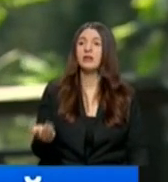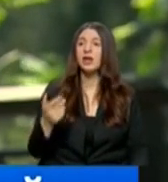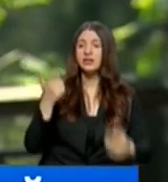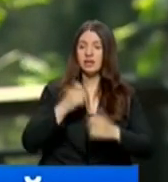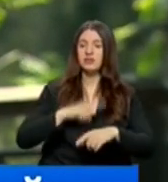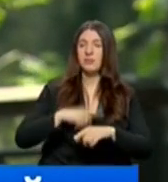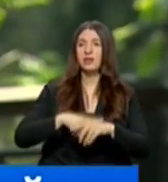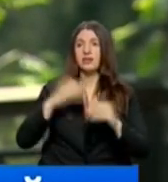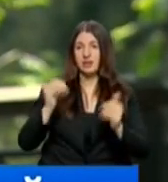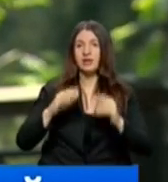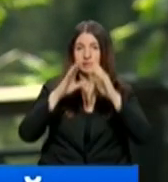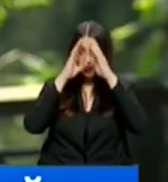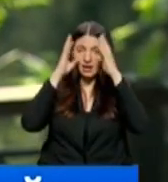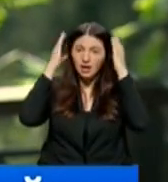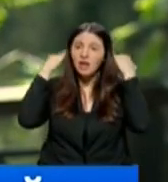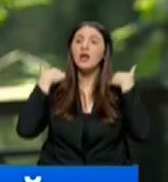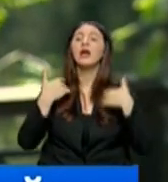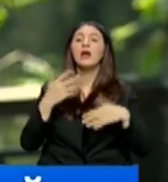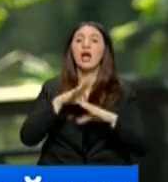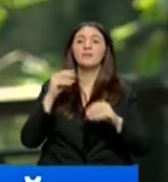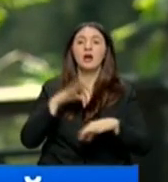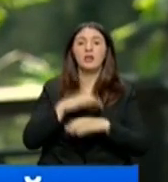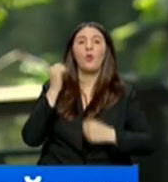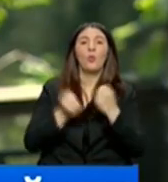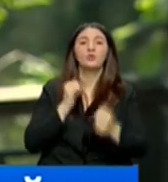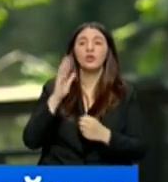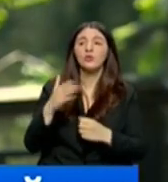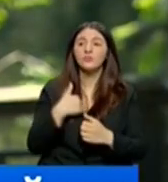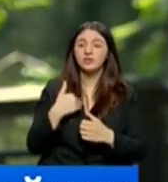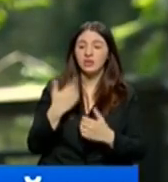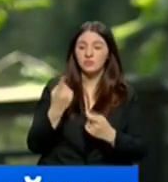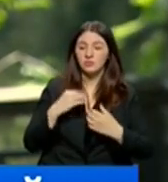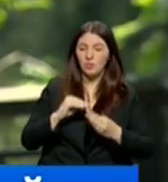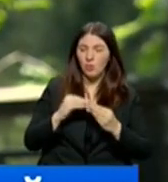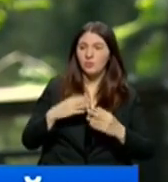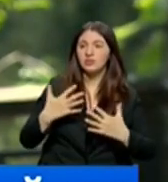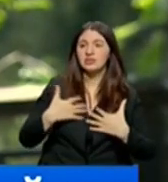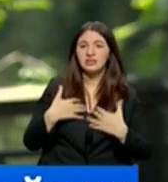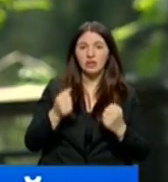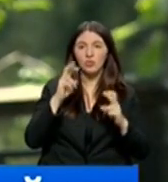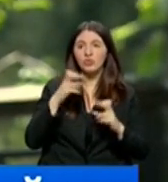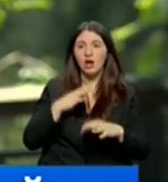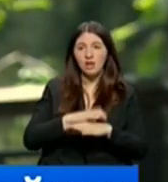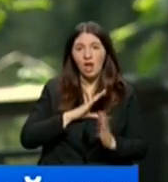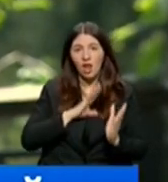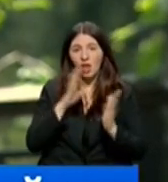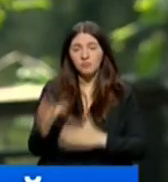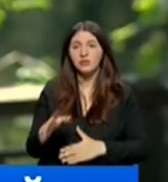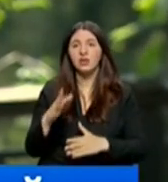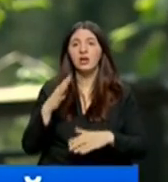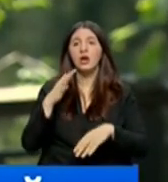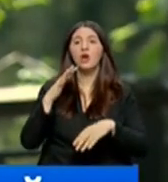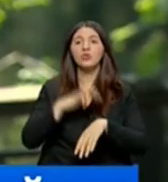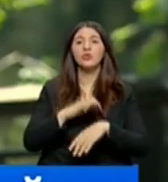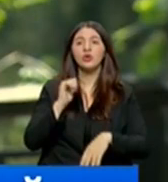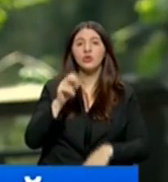yeri zamanı geldiğinde hepimiz hastaneye koşuyoruz. Bir sıkıntımız olduğunda sağlık açısından hastanelere gidiyoruz. Hekimler